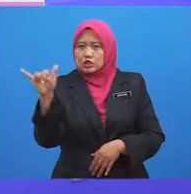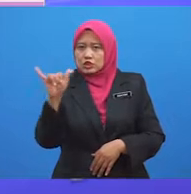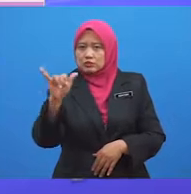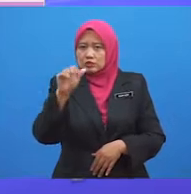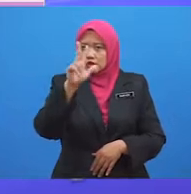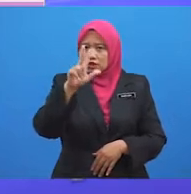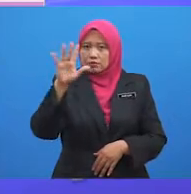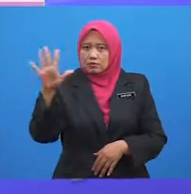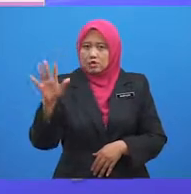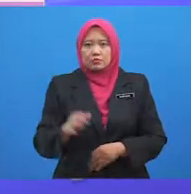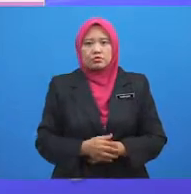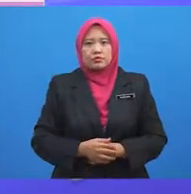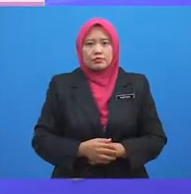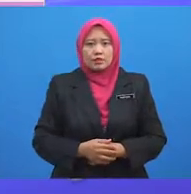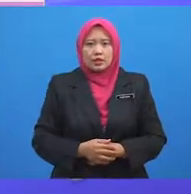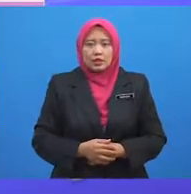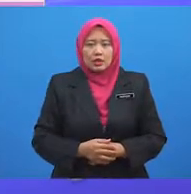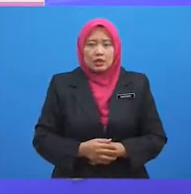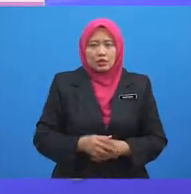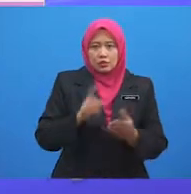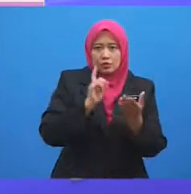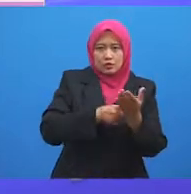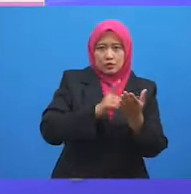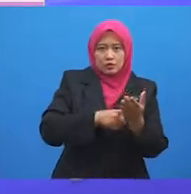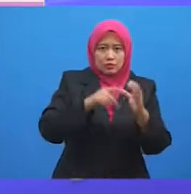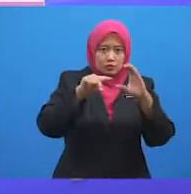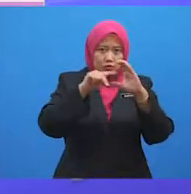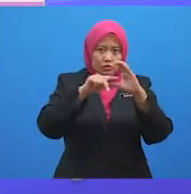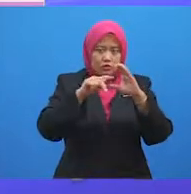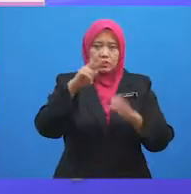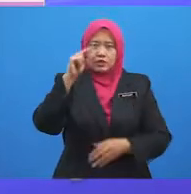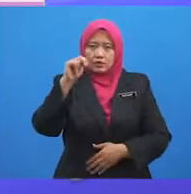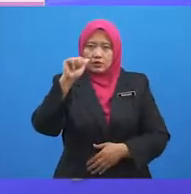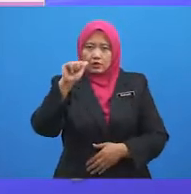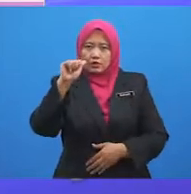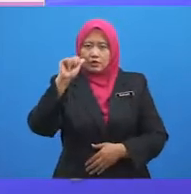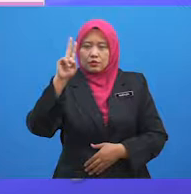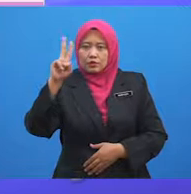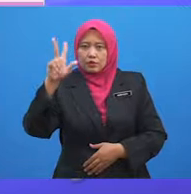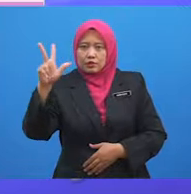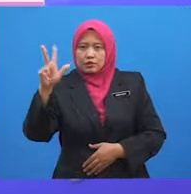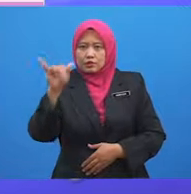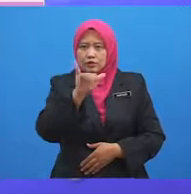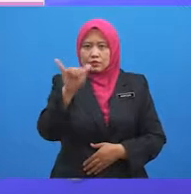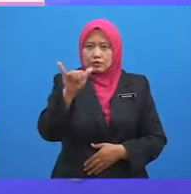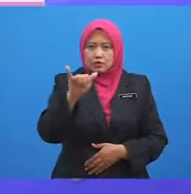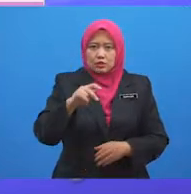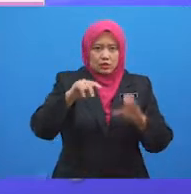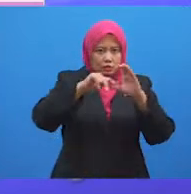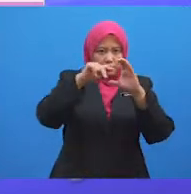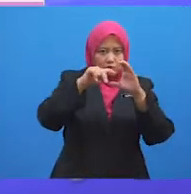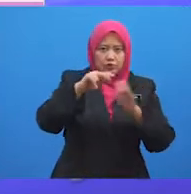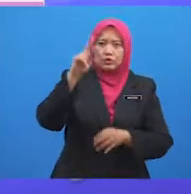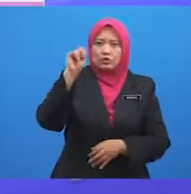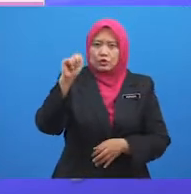proton natrium 24 sama dengan bilangan proton natrium 23,